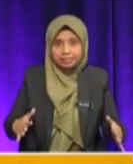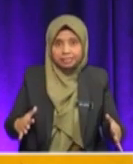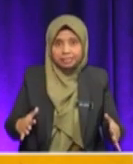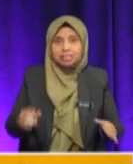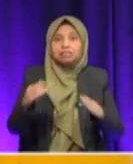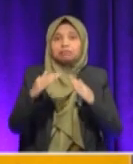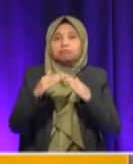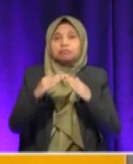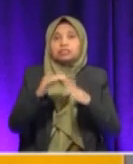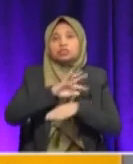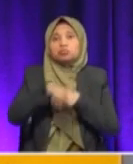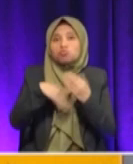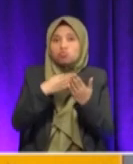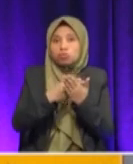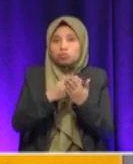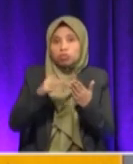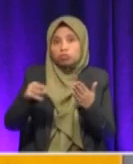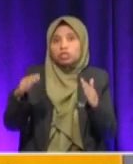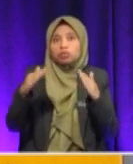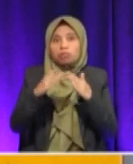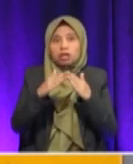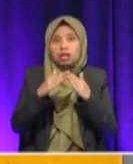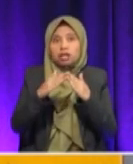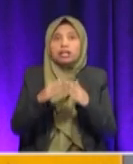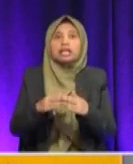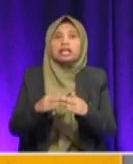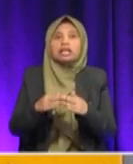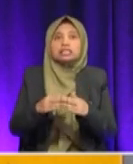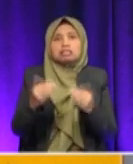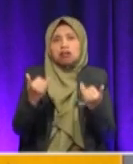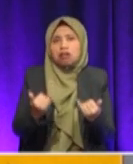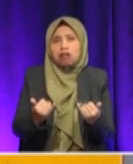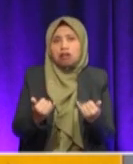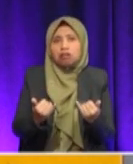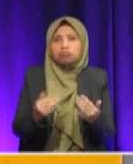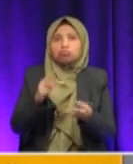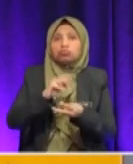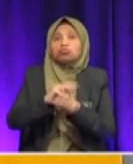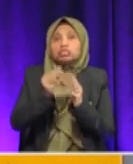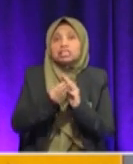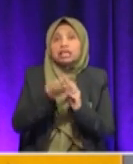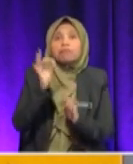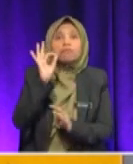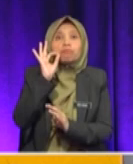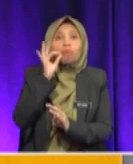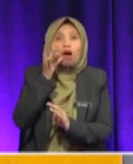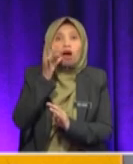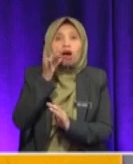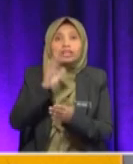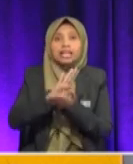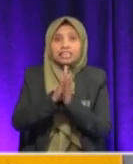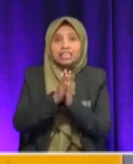rumah si kuharap sehat semuanya maklumlah Safika biar musim buah Oke atap kita